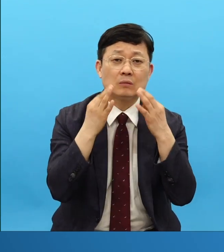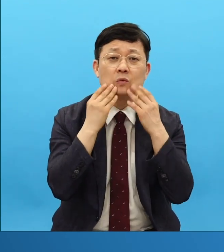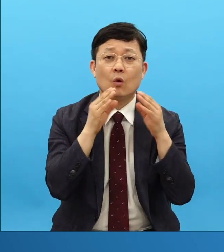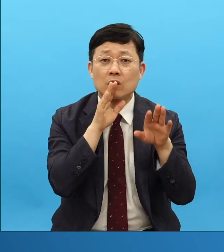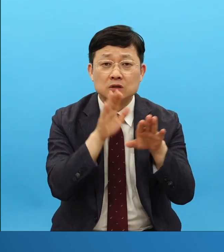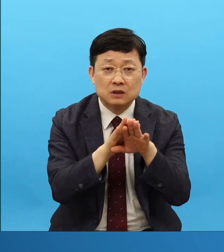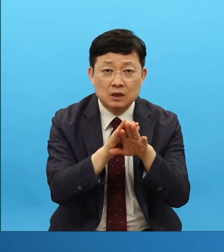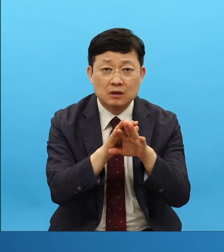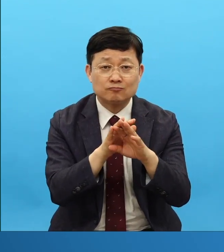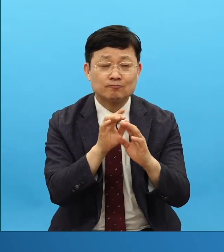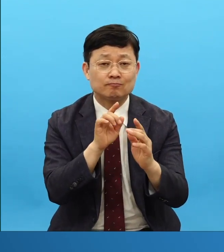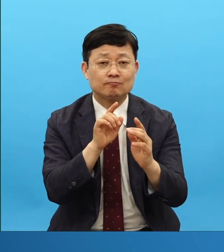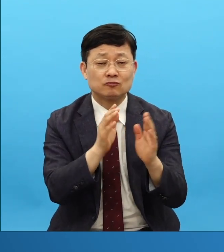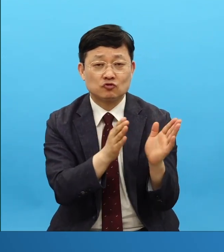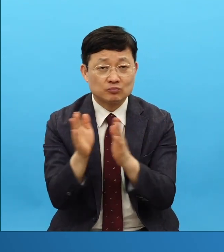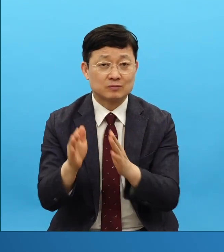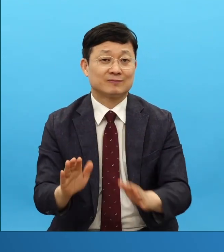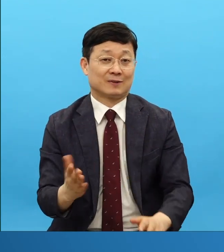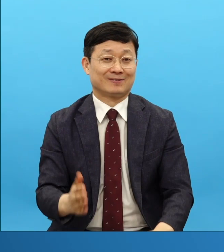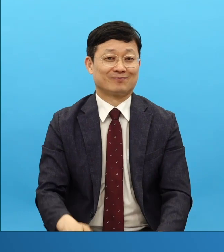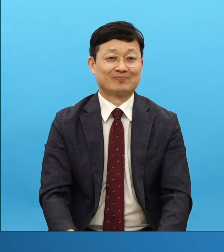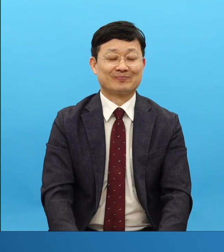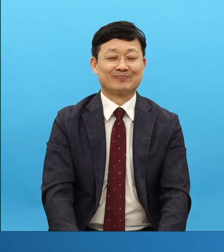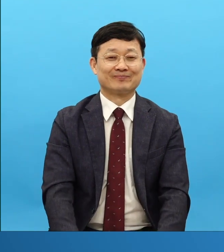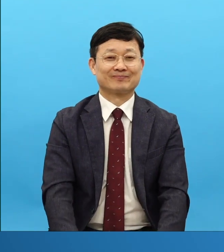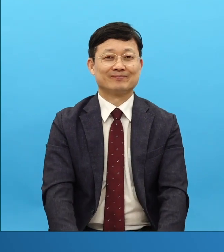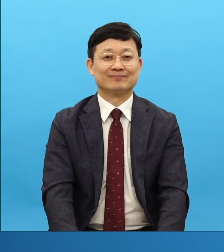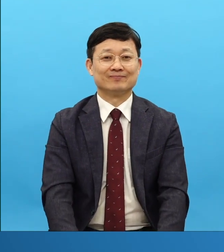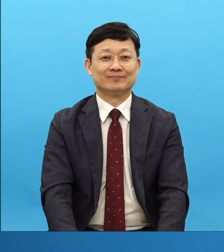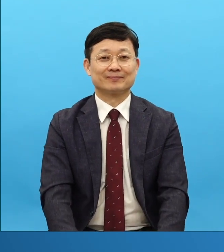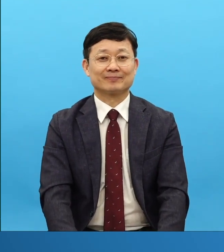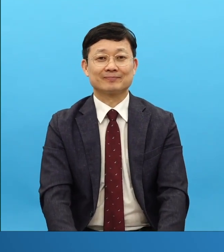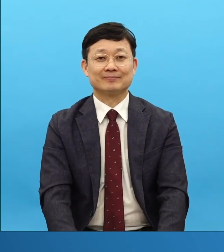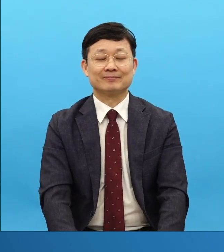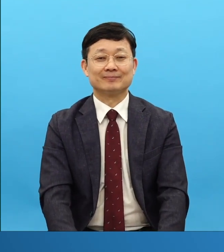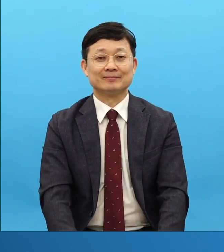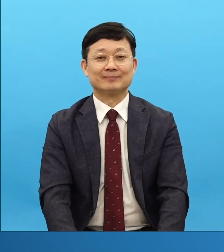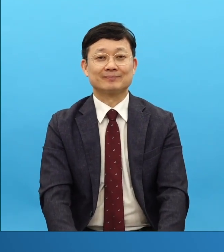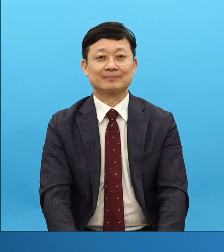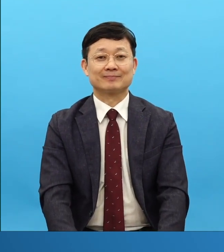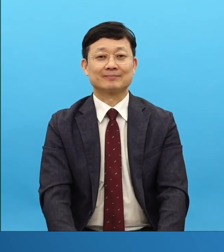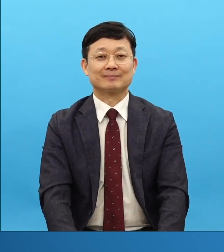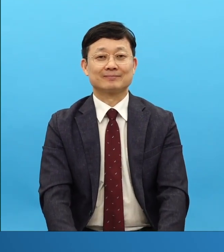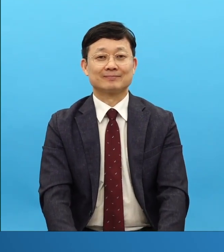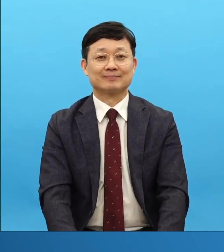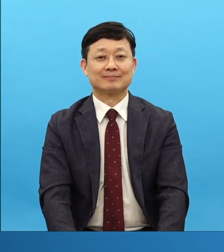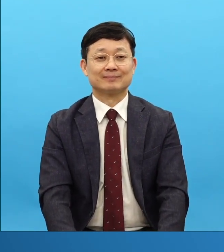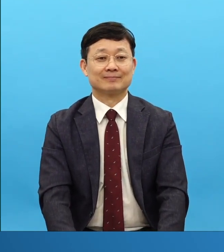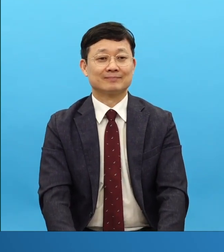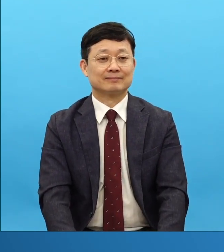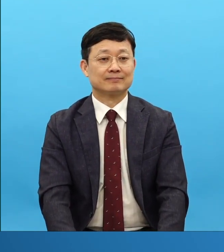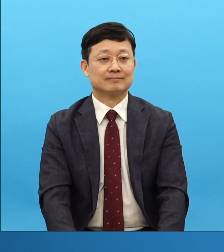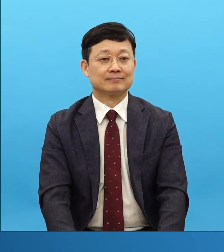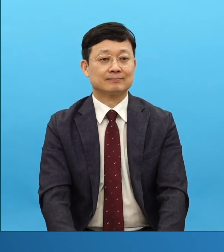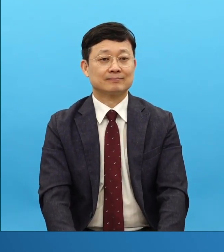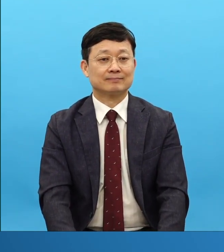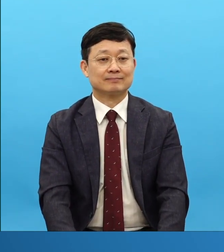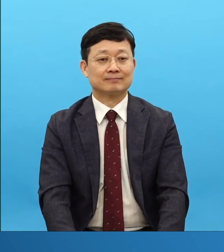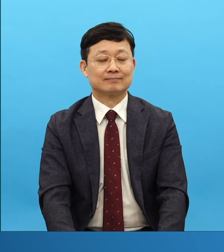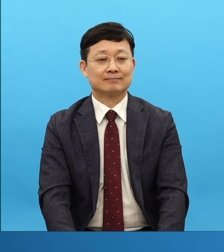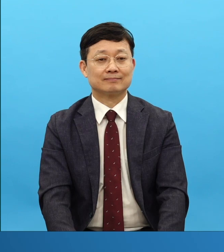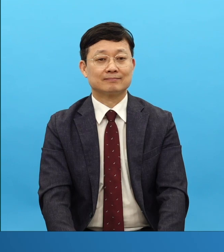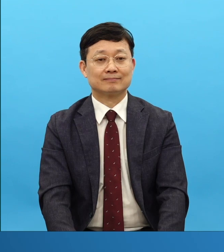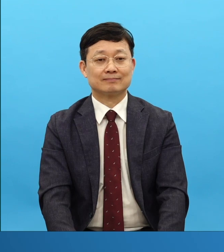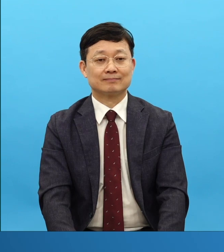far from the place of core, then have core at your church, and then enter into this time. 그래서 이렇게 자꾸